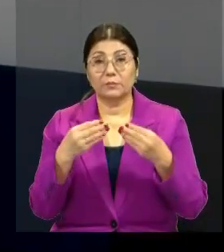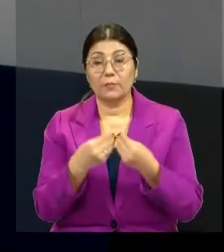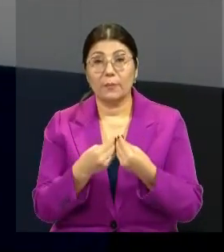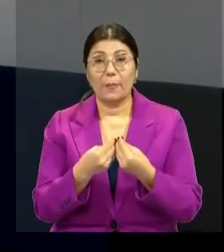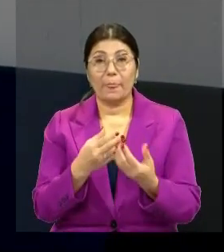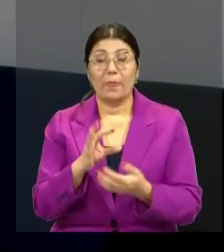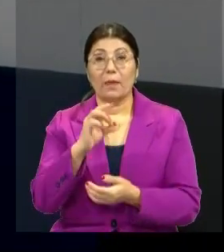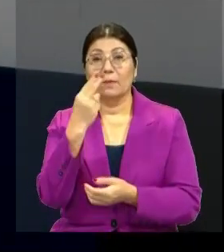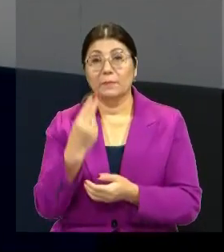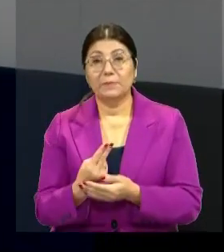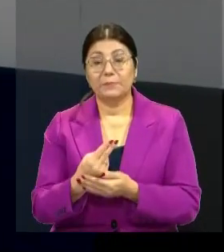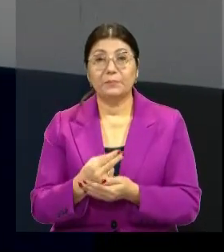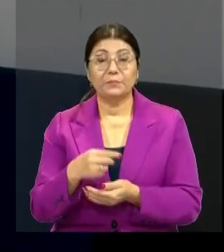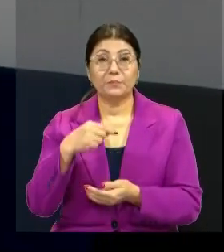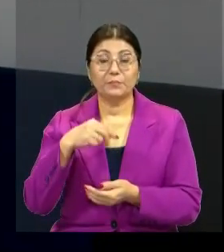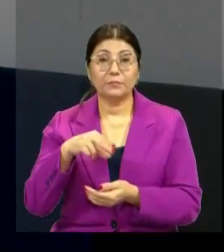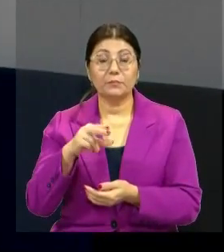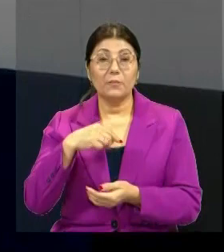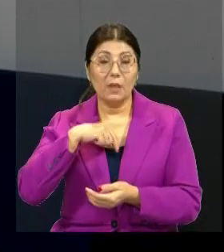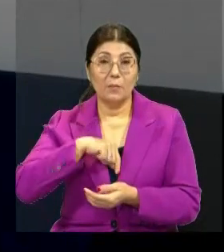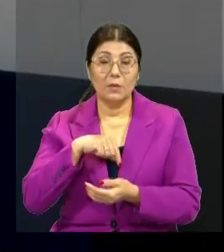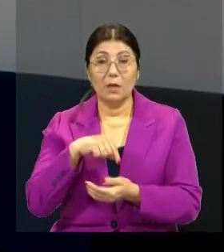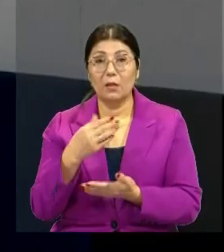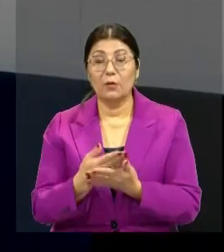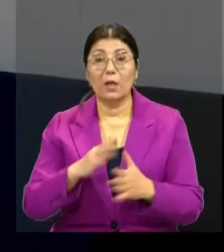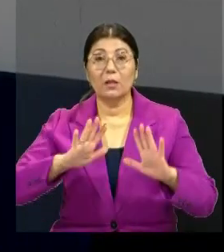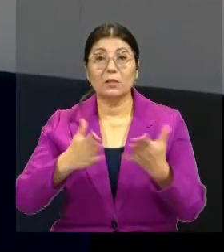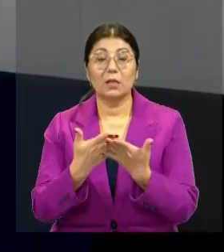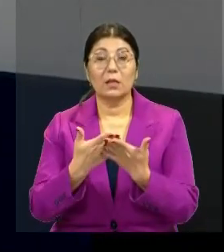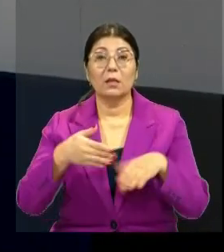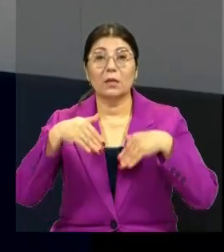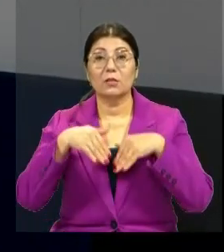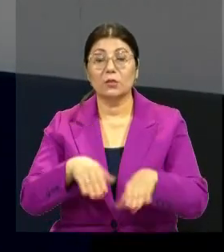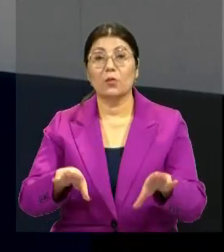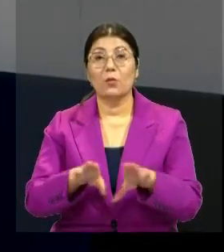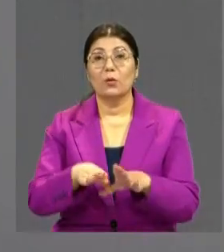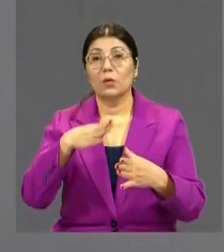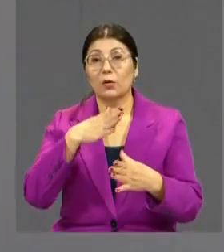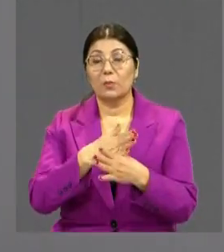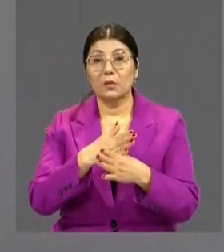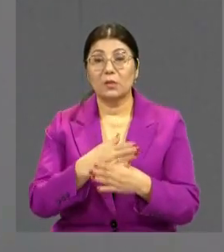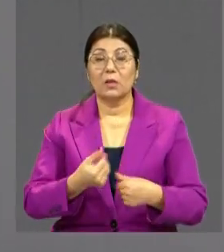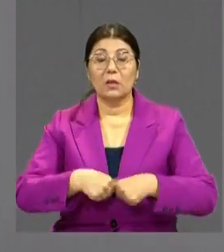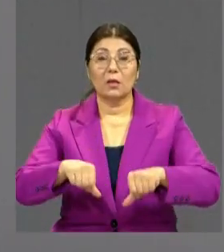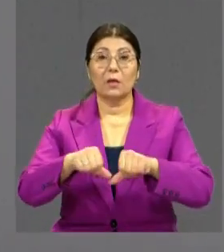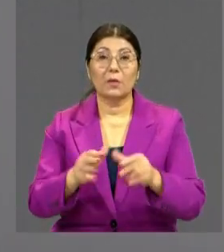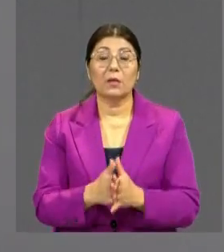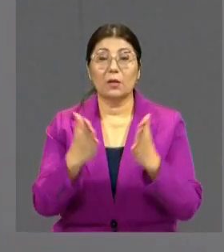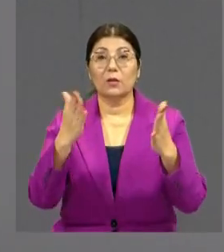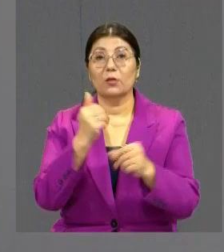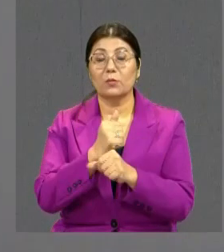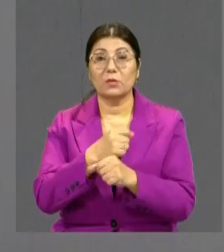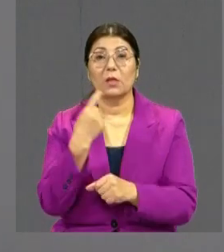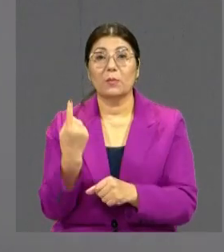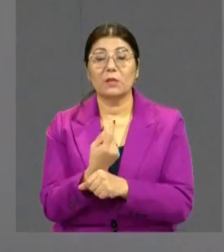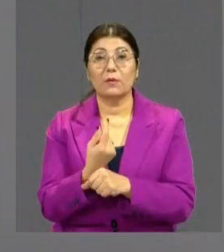отбасылардың әлеуметтік, психологиялық, моральдық жағдайларын шешу, соған ықпал ету. Комиссияның үлкен жұмыстарының бірі